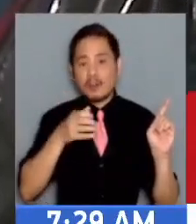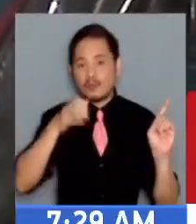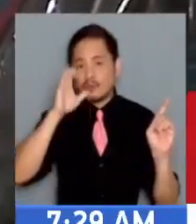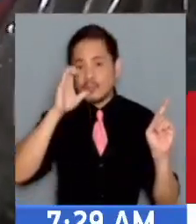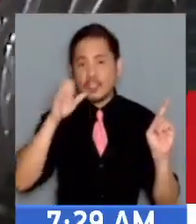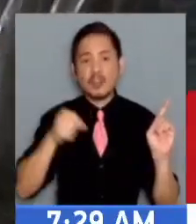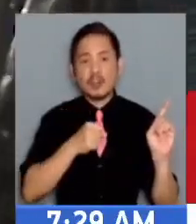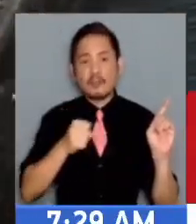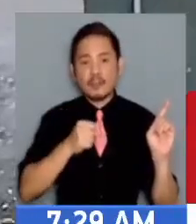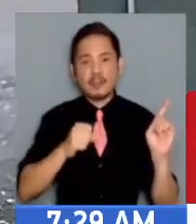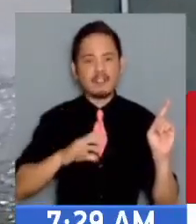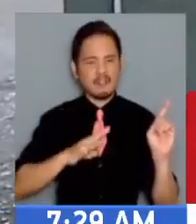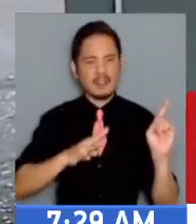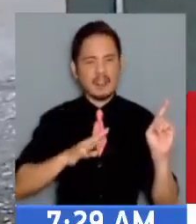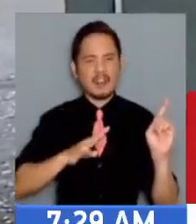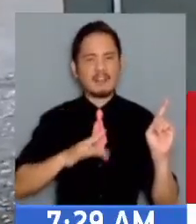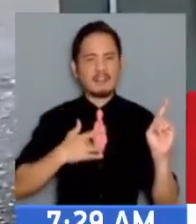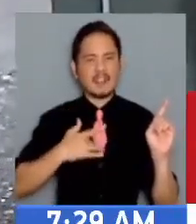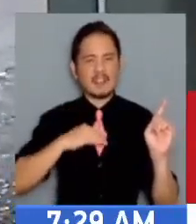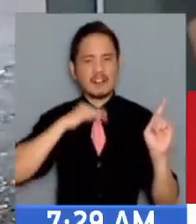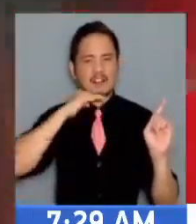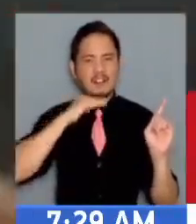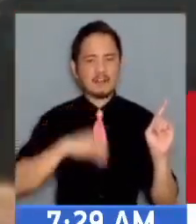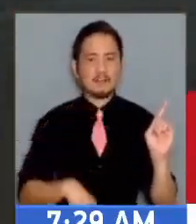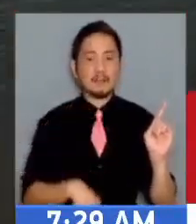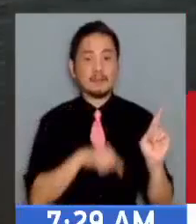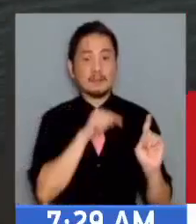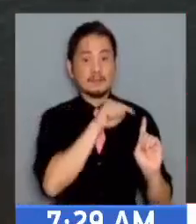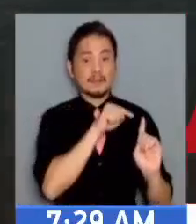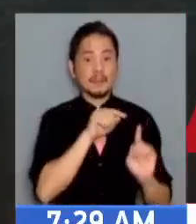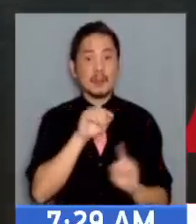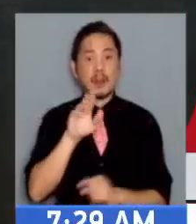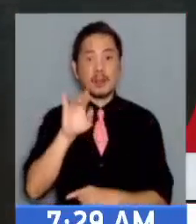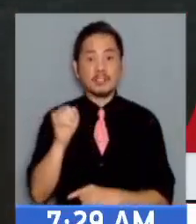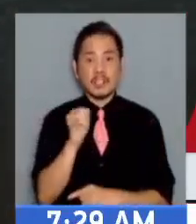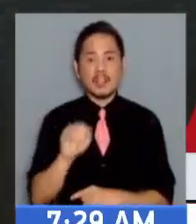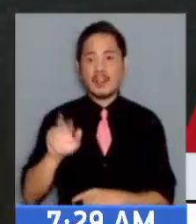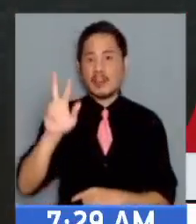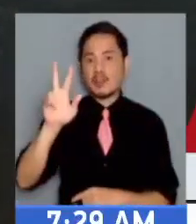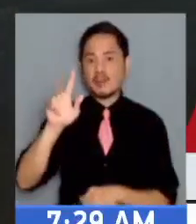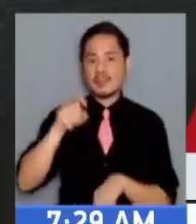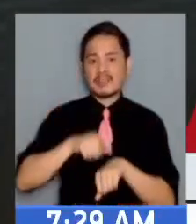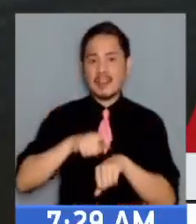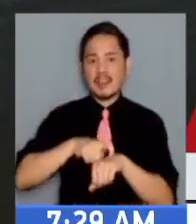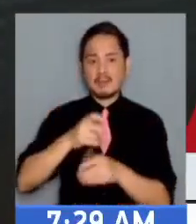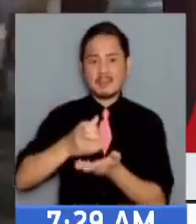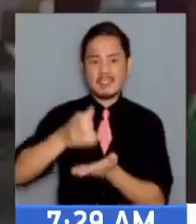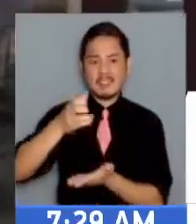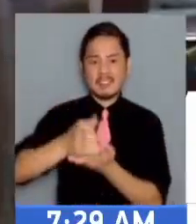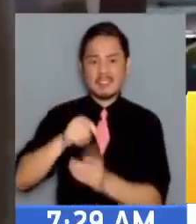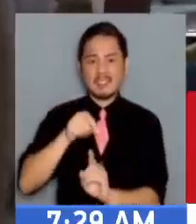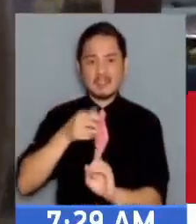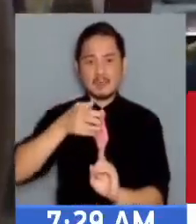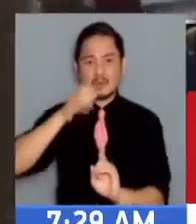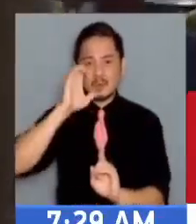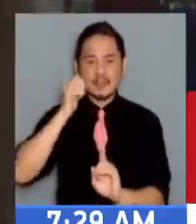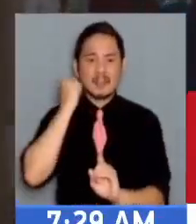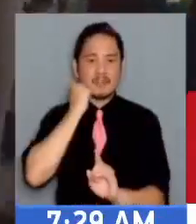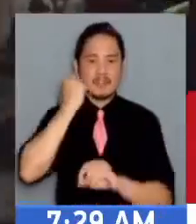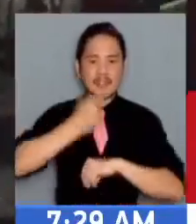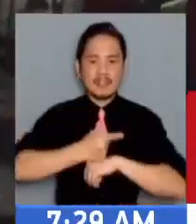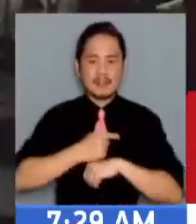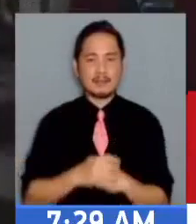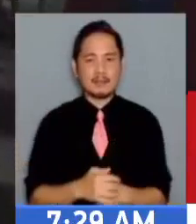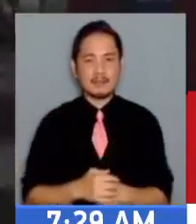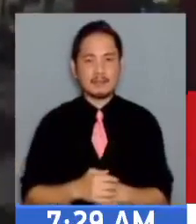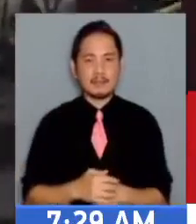JR naman, nakaka-3 tasa kada araw. Nakasanayan po namin eh, sa pamilya na siguro. Paalala ng Department of